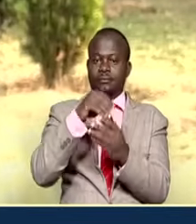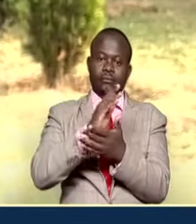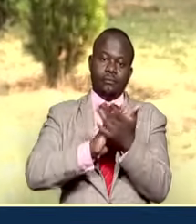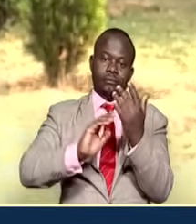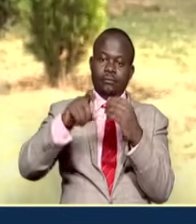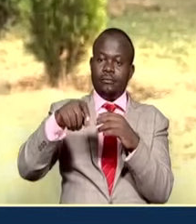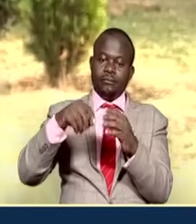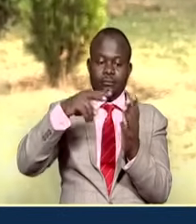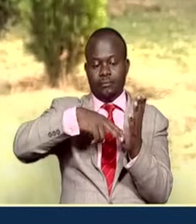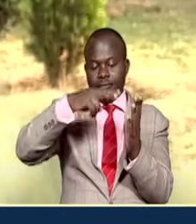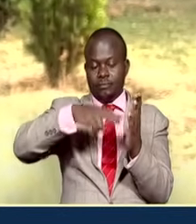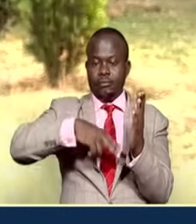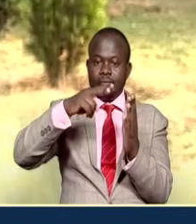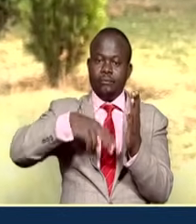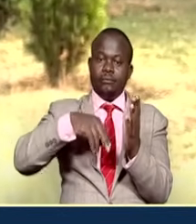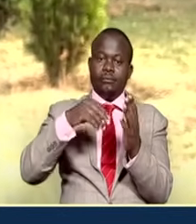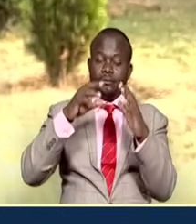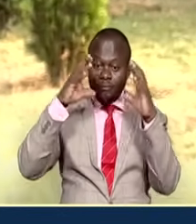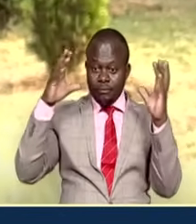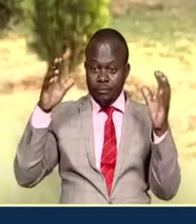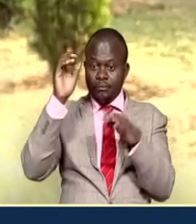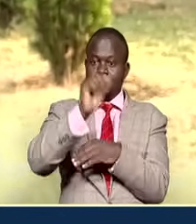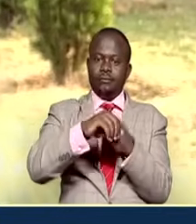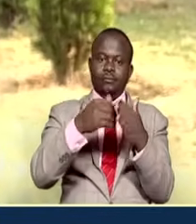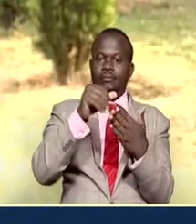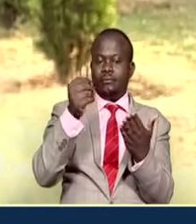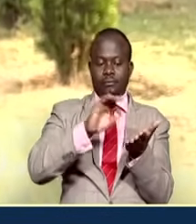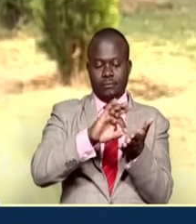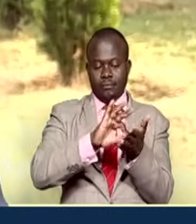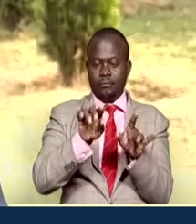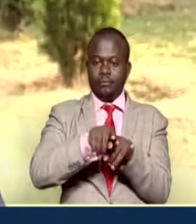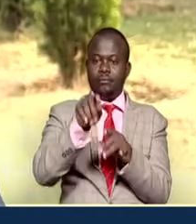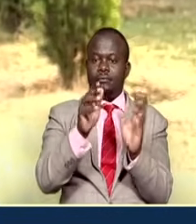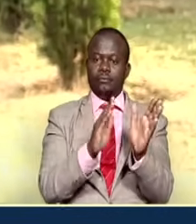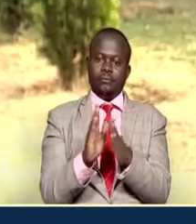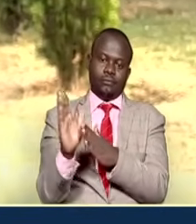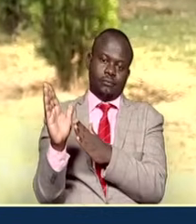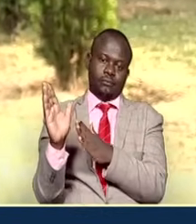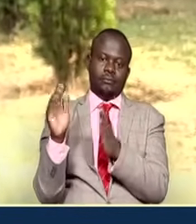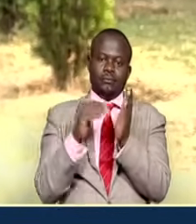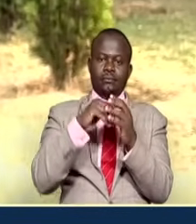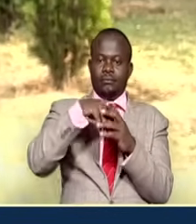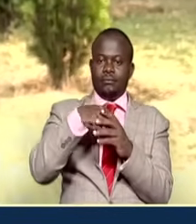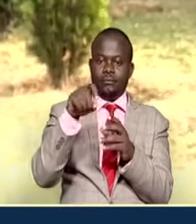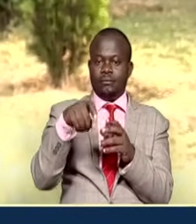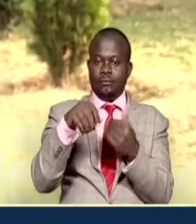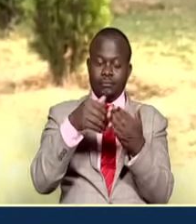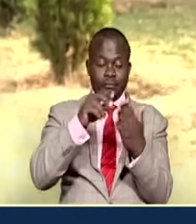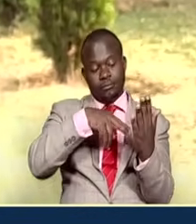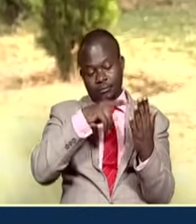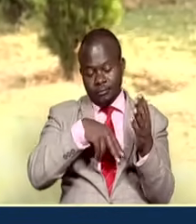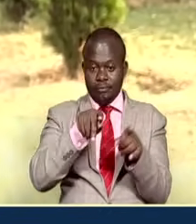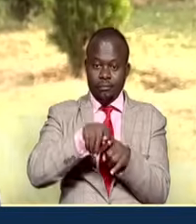gusoma inyuguti nini kurusha izandi zo twandika, ntabwo turabite gura. Harimo abakenera gusomerwa, ibyo nabyo